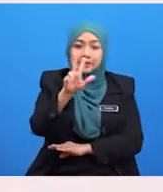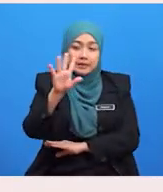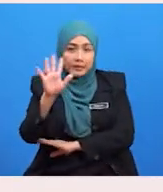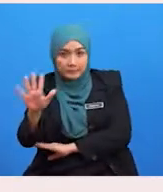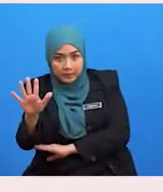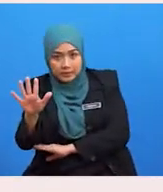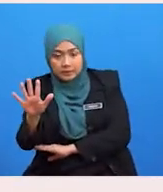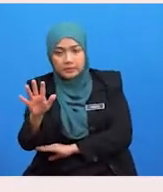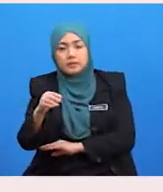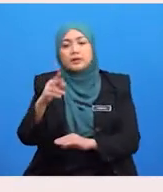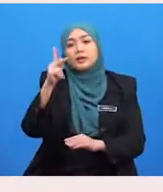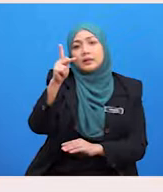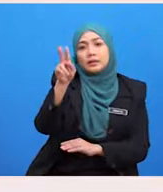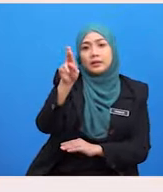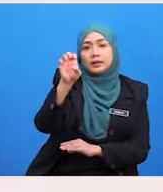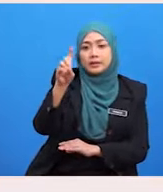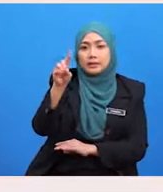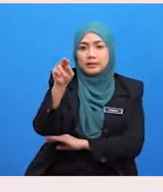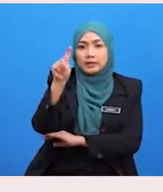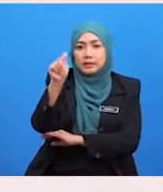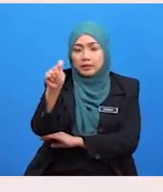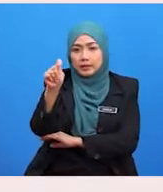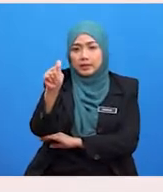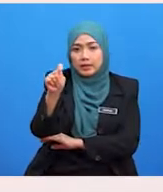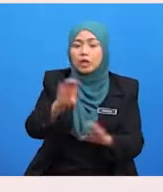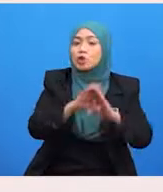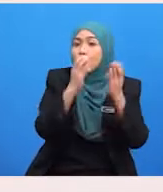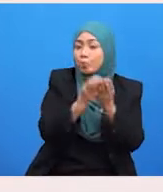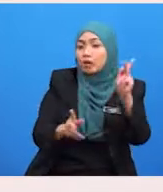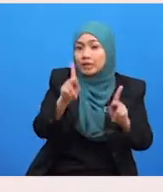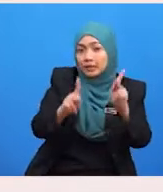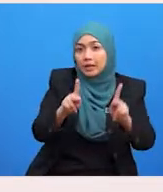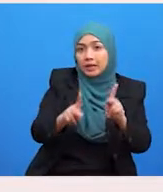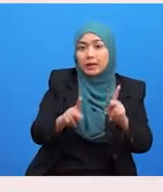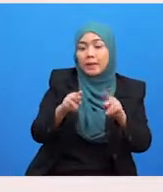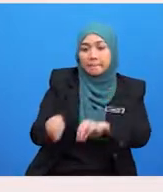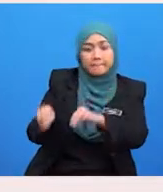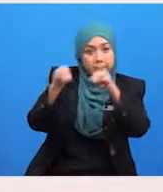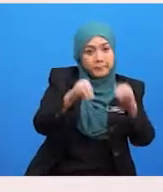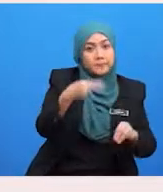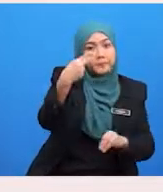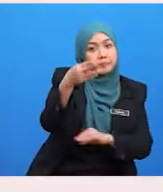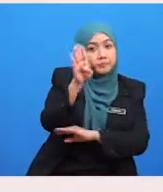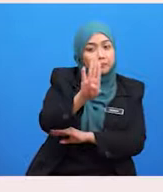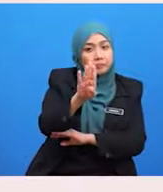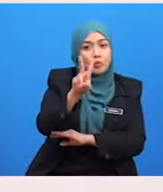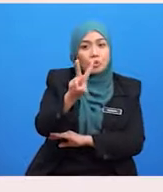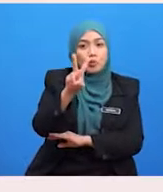RM6,435. Kredit susut nilai terkumpul kenderaan dengan memindahkan baki HB